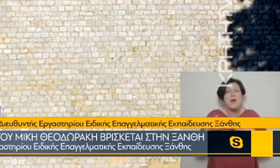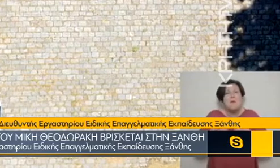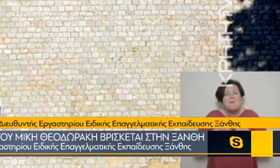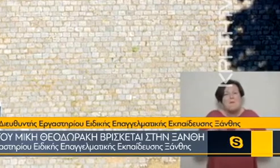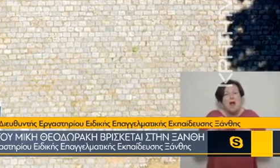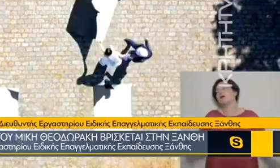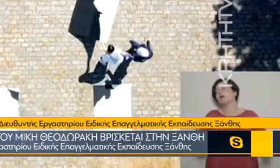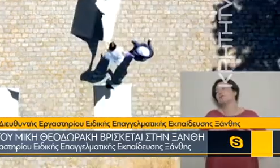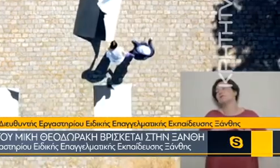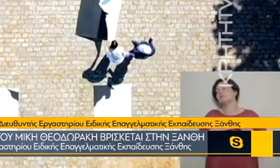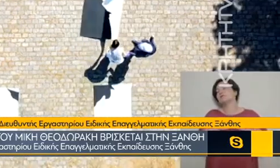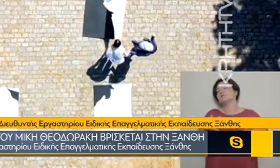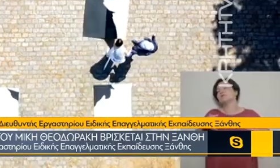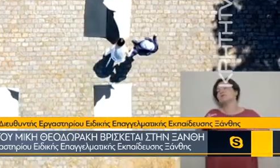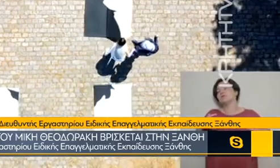Αντώνη Μουσαδέ, ένας